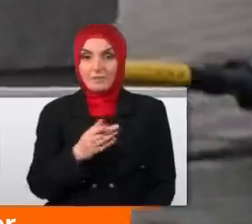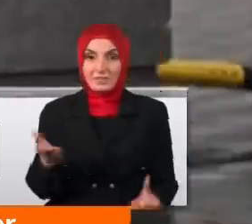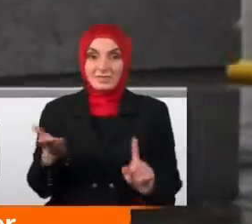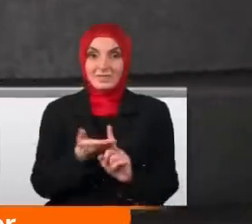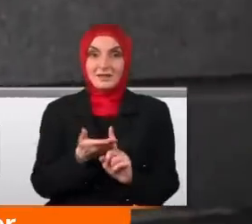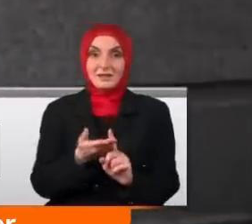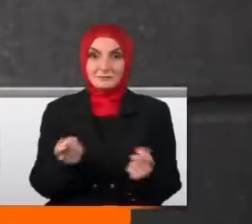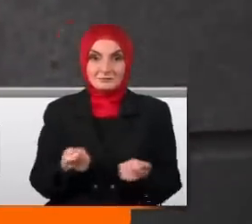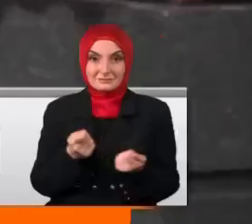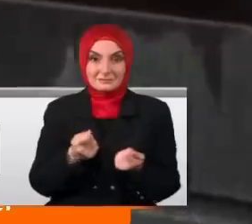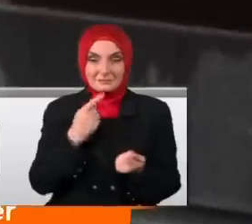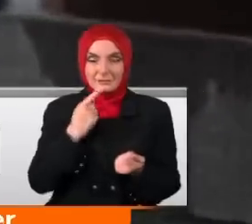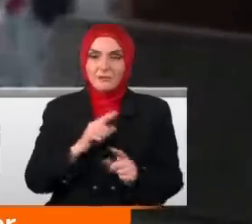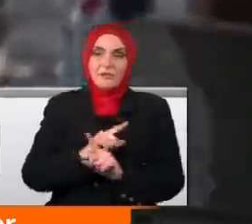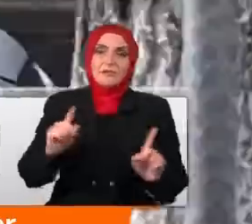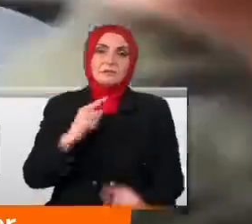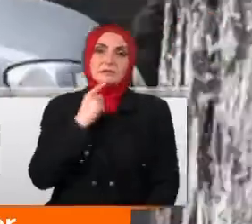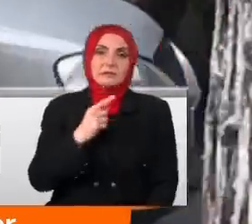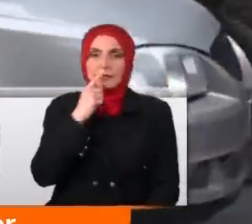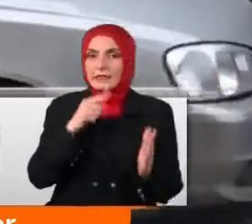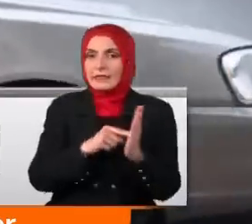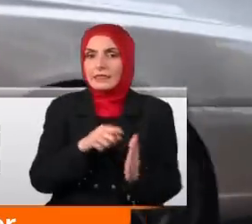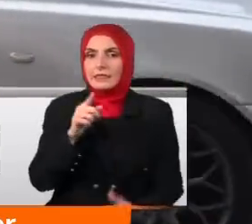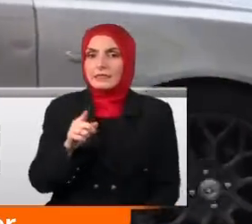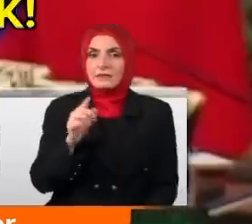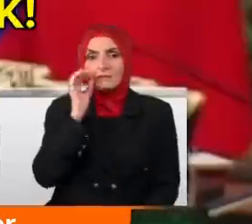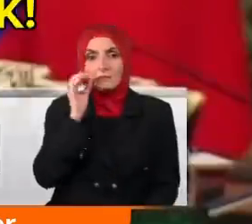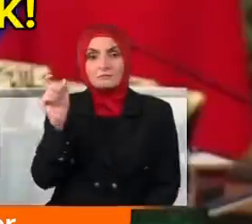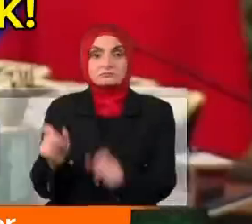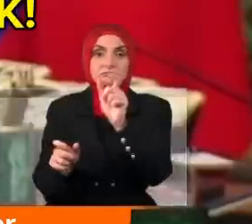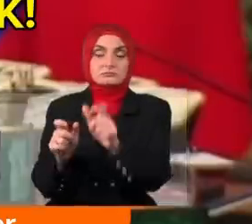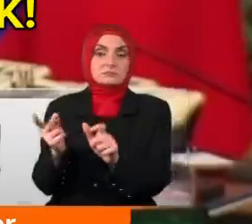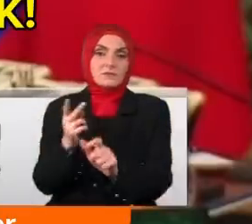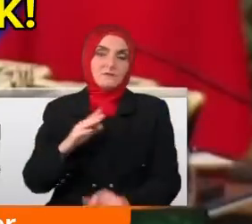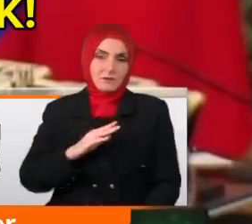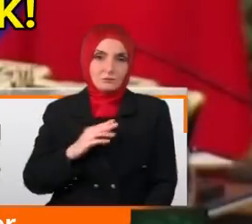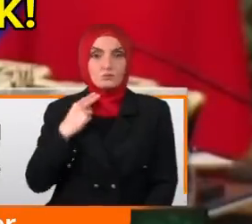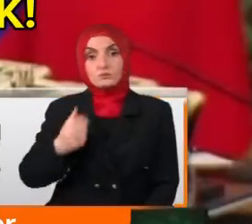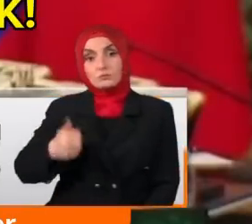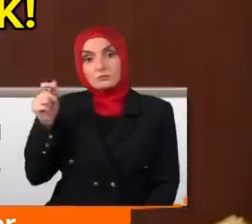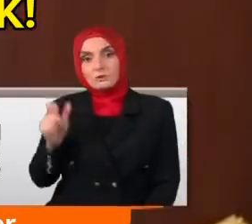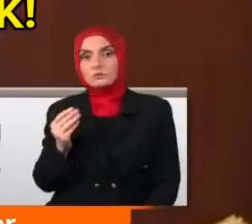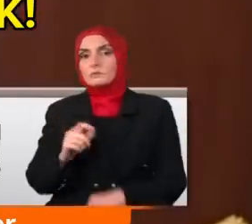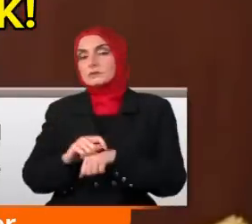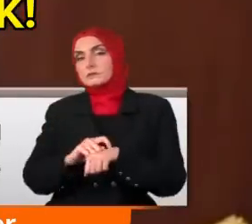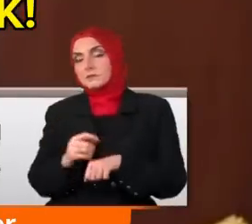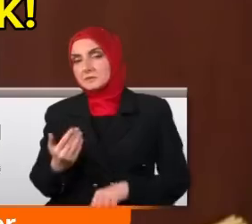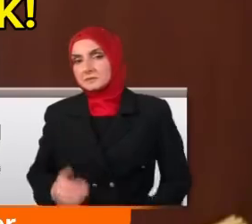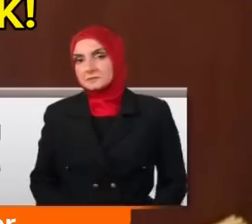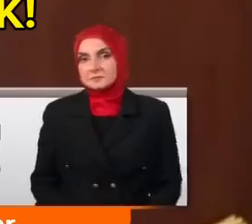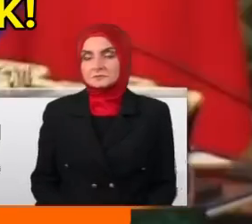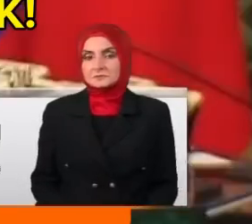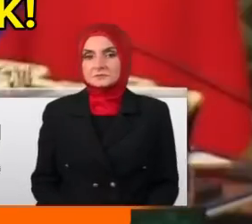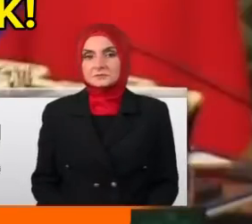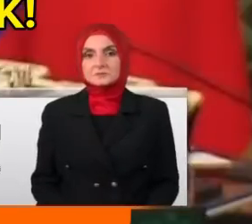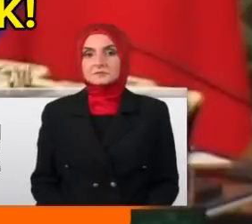reddetti. Hedefinde Şolgu ve Gerasimov var. Ancak Putin çok öfkeli. İç savaşın tekrarına izin vermeyeceğiz. İhanetle karşı